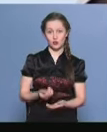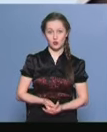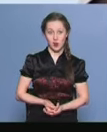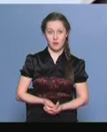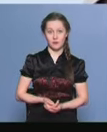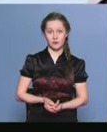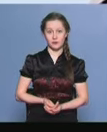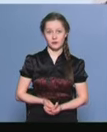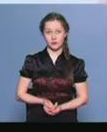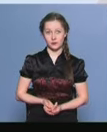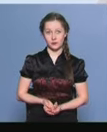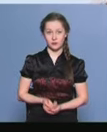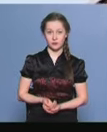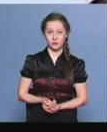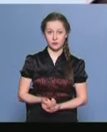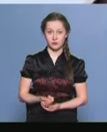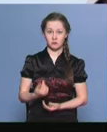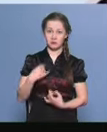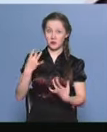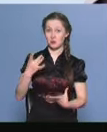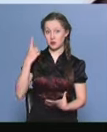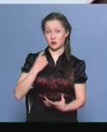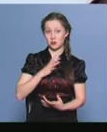ли, не знаете? Нет, мне просто не сказали. Я